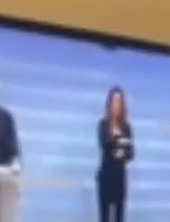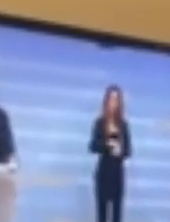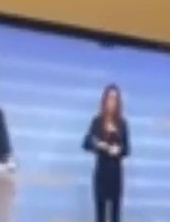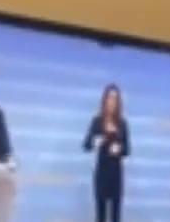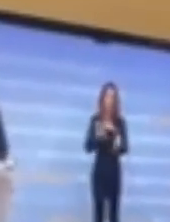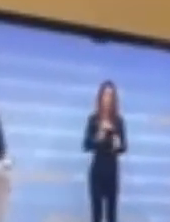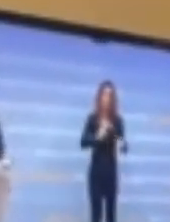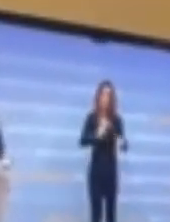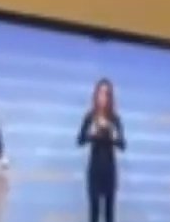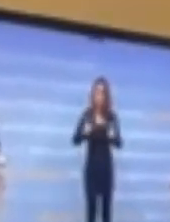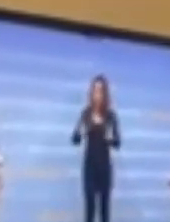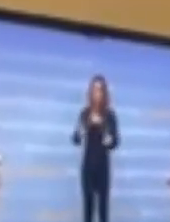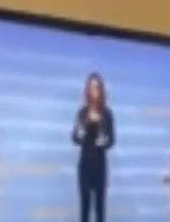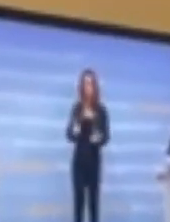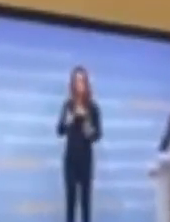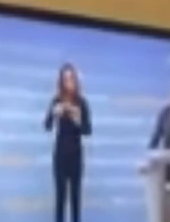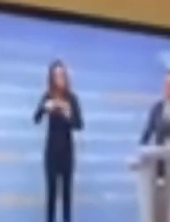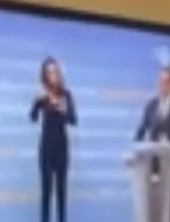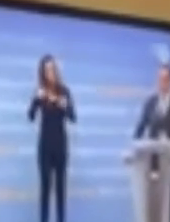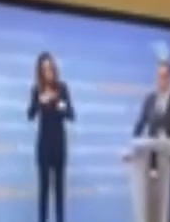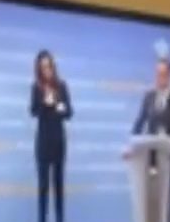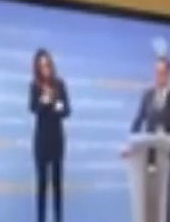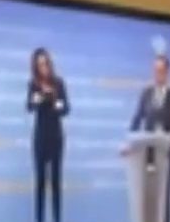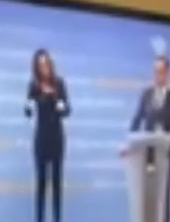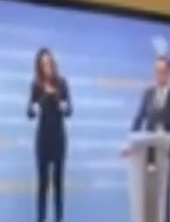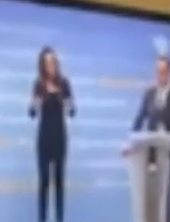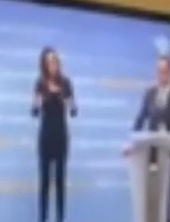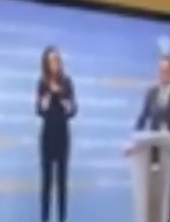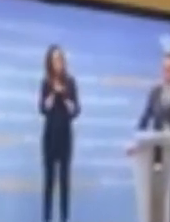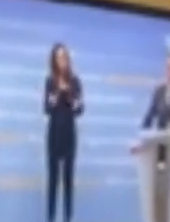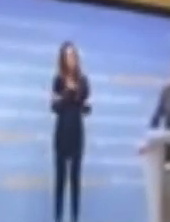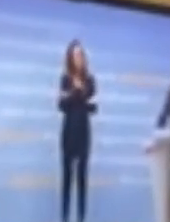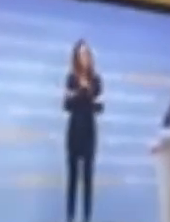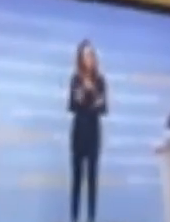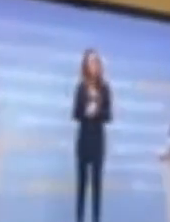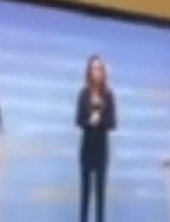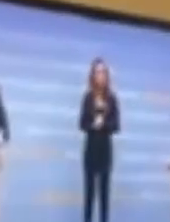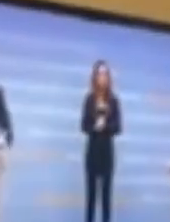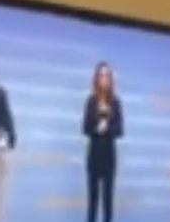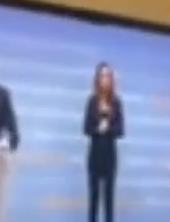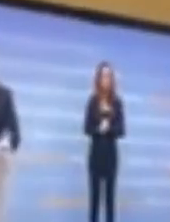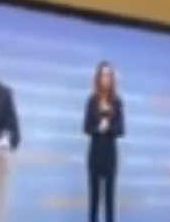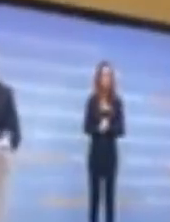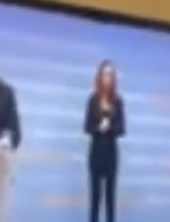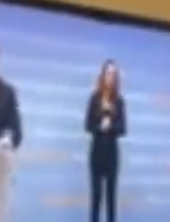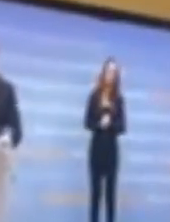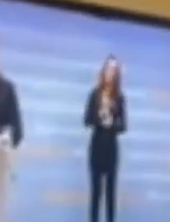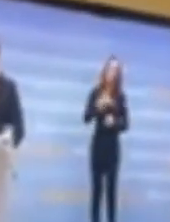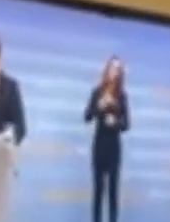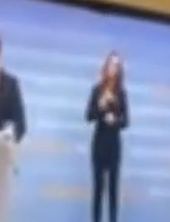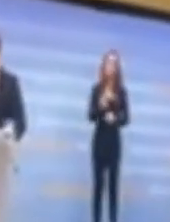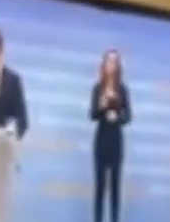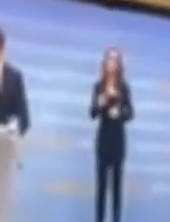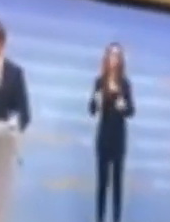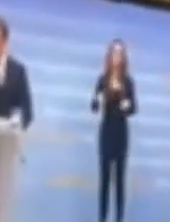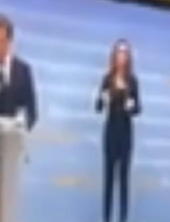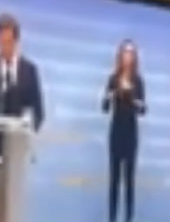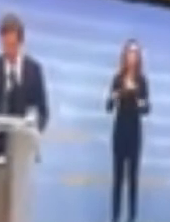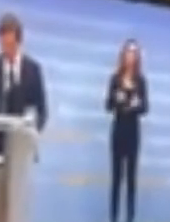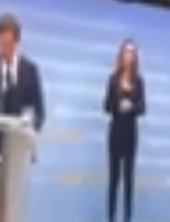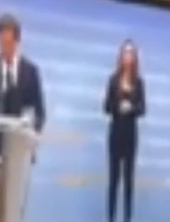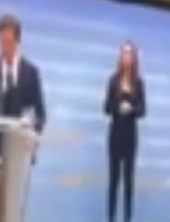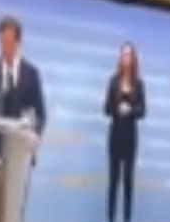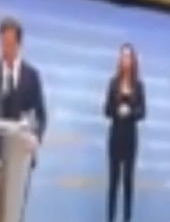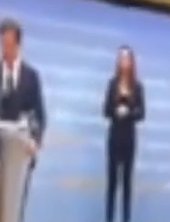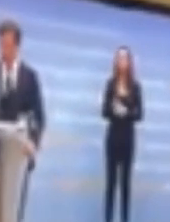plaats. Gaat u nog meer doen om dat te bevorderen, behalve dan de zoveelste dringende oproep? Daarover zijn we